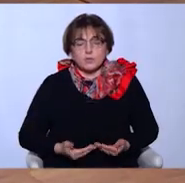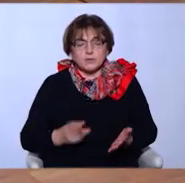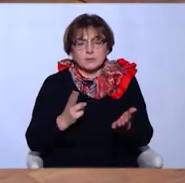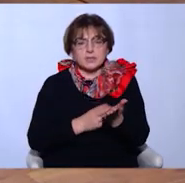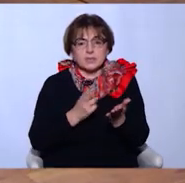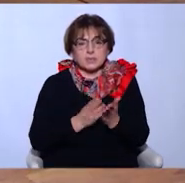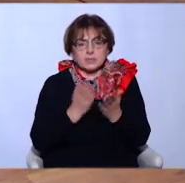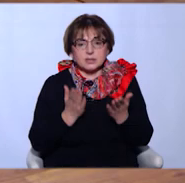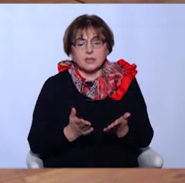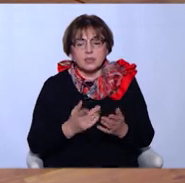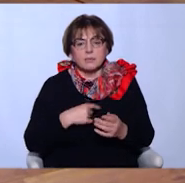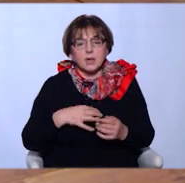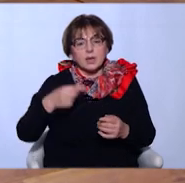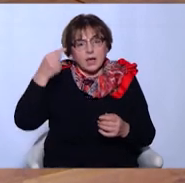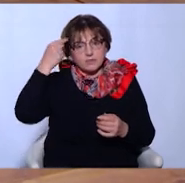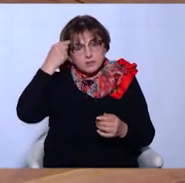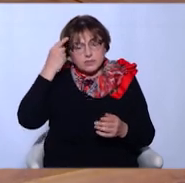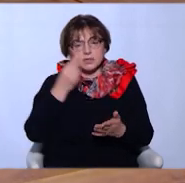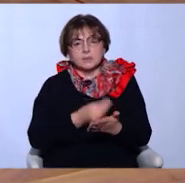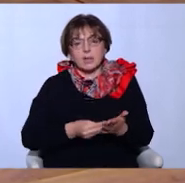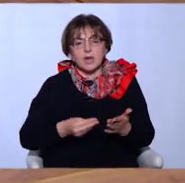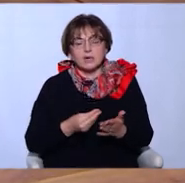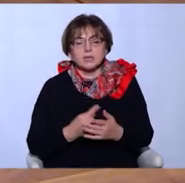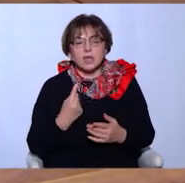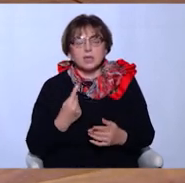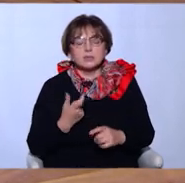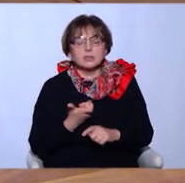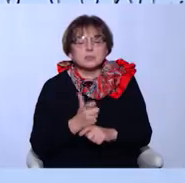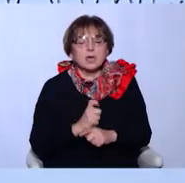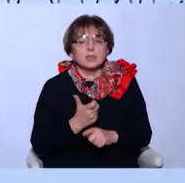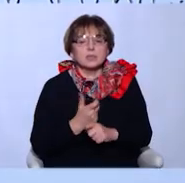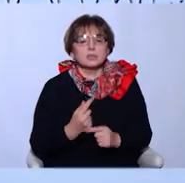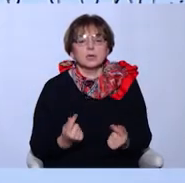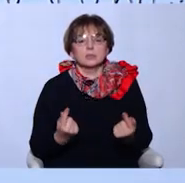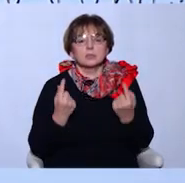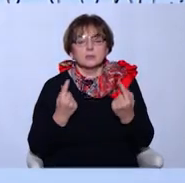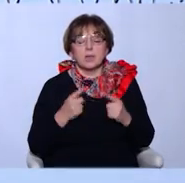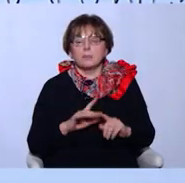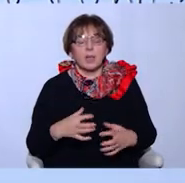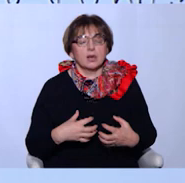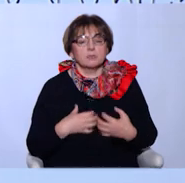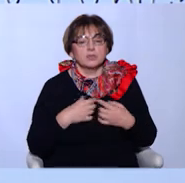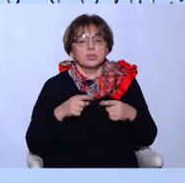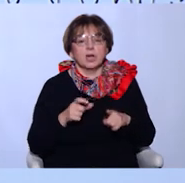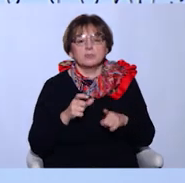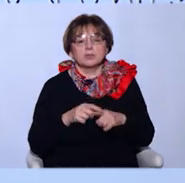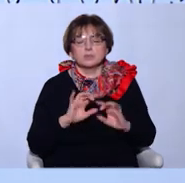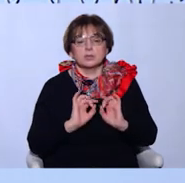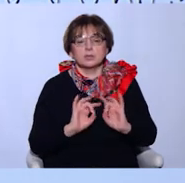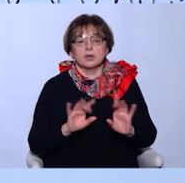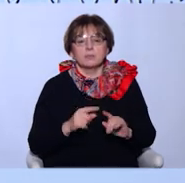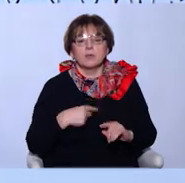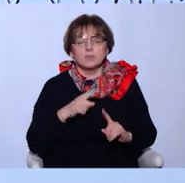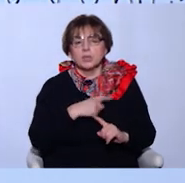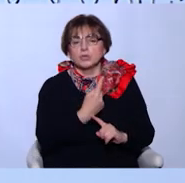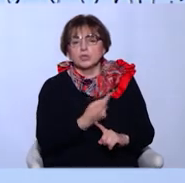წიგნზე, გავიხსენებდი ასევე ერთი ბუმბერაზი, და არ მეშინია ამ სიტყვის ესე ხმამაღლა განცხადების, იმიტომ რომ ვიცი,